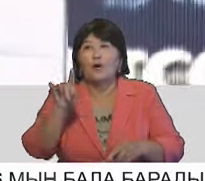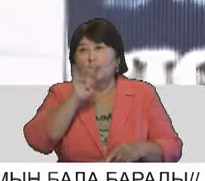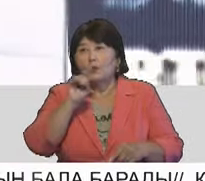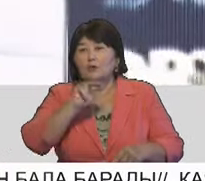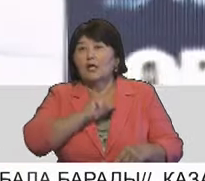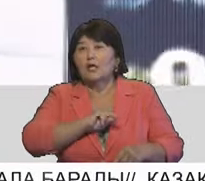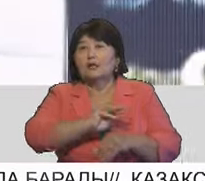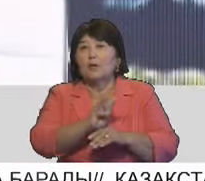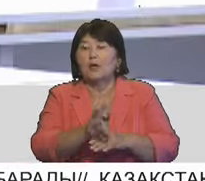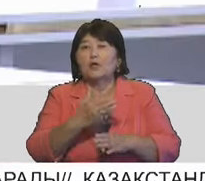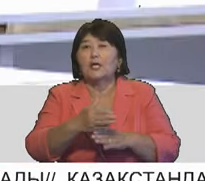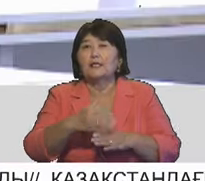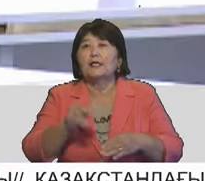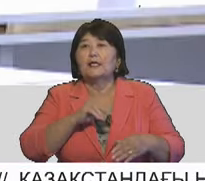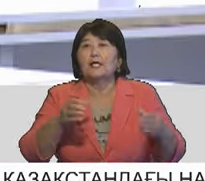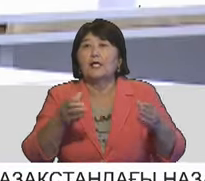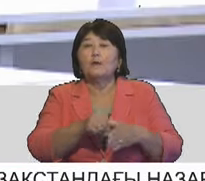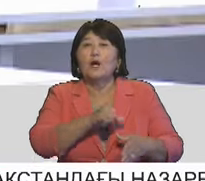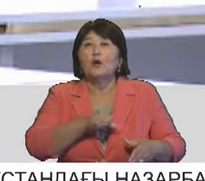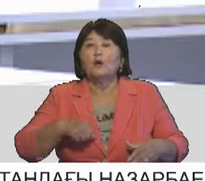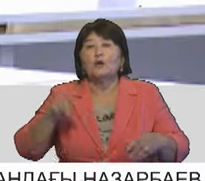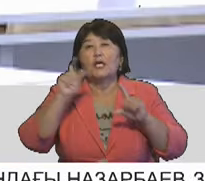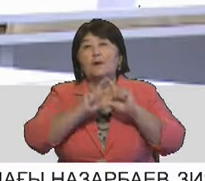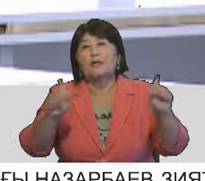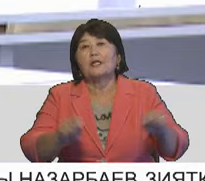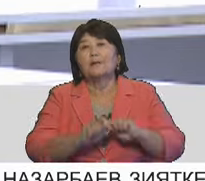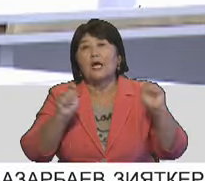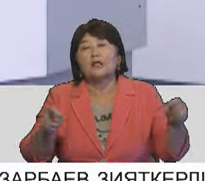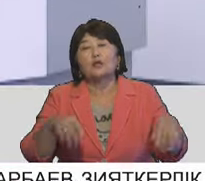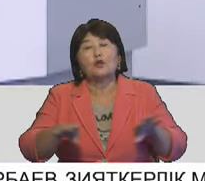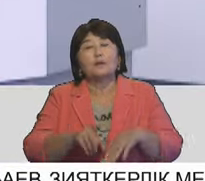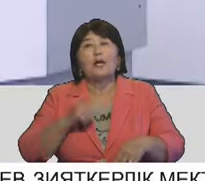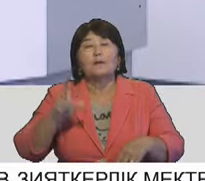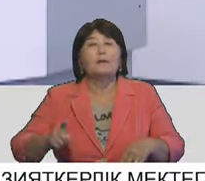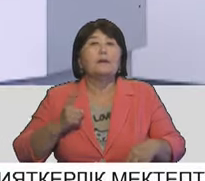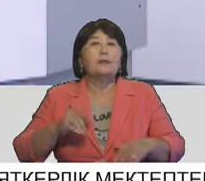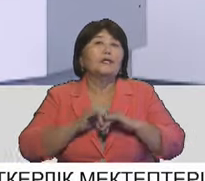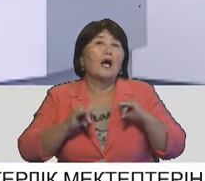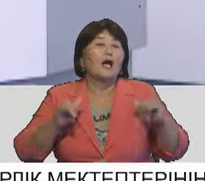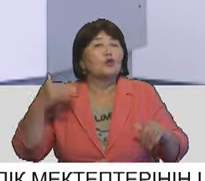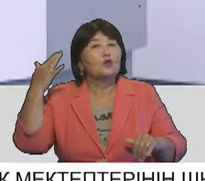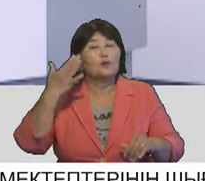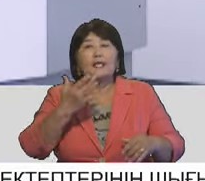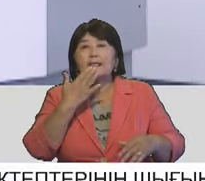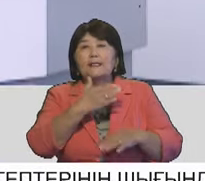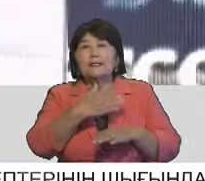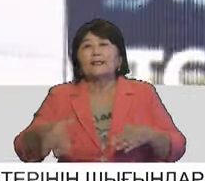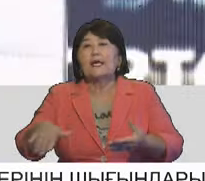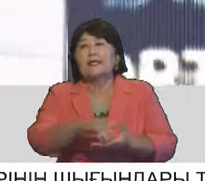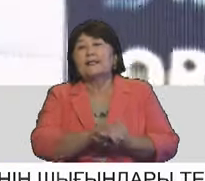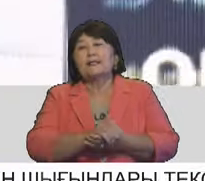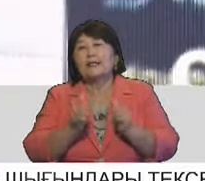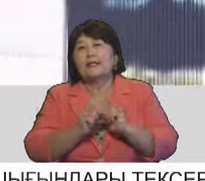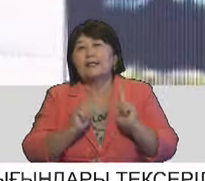қызмет көрсету саласының компаниялары өздерінің мектебін ашқан. Сонымен бірге мамандардың біліктілігін арттыру мақсатында шетелдік